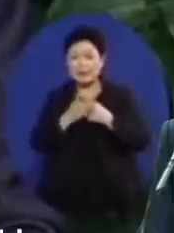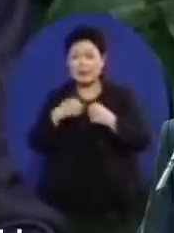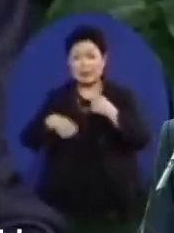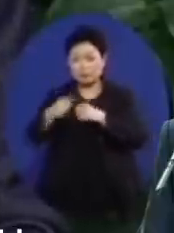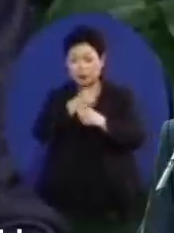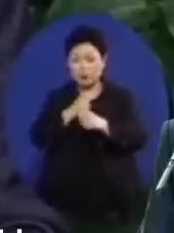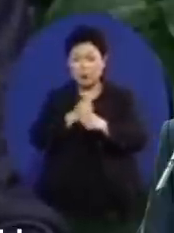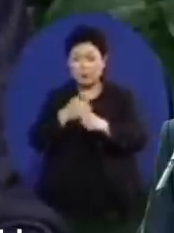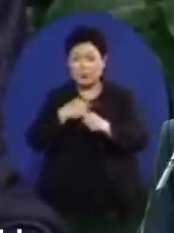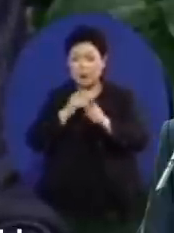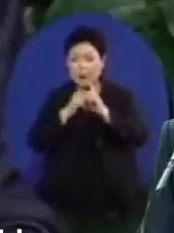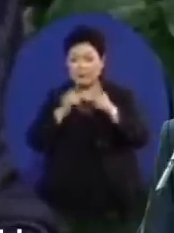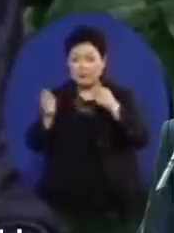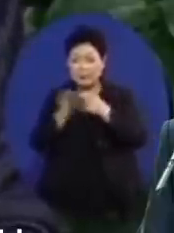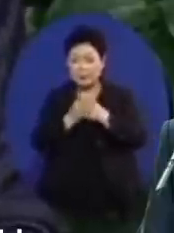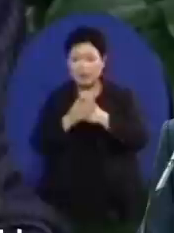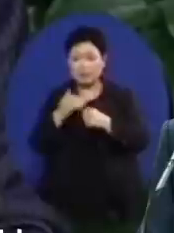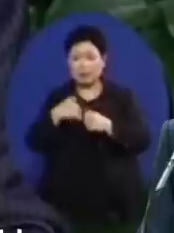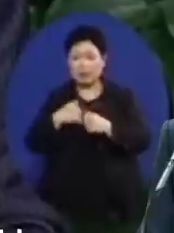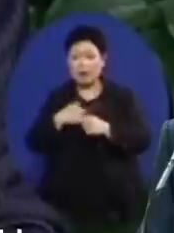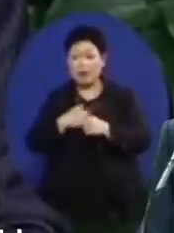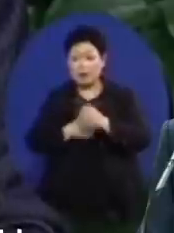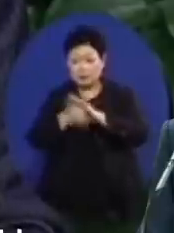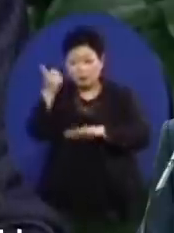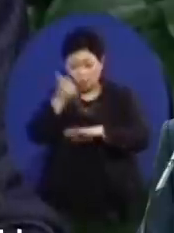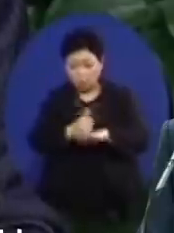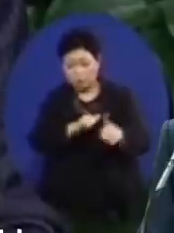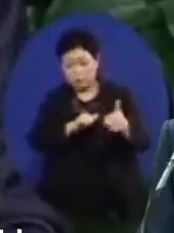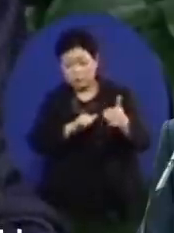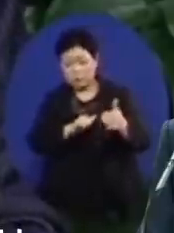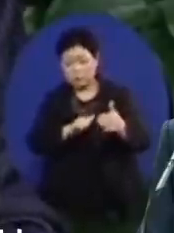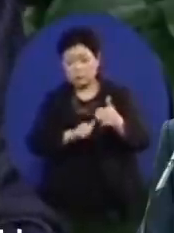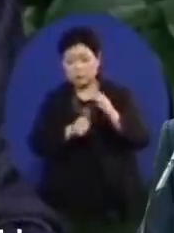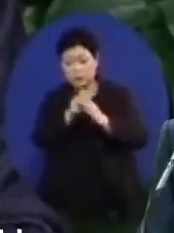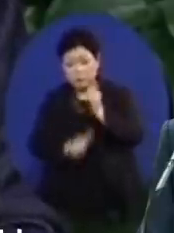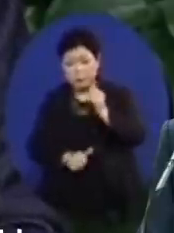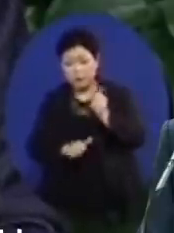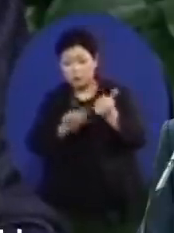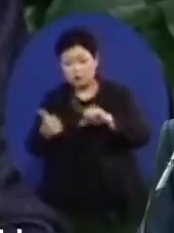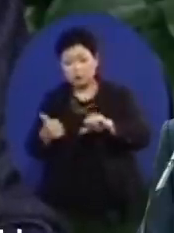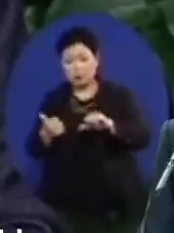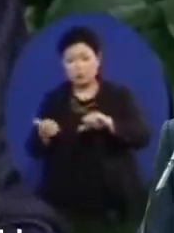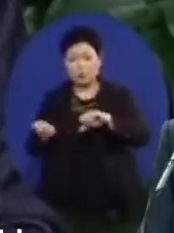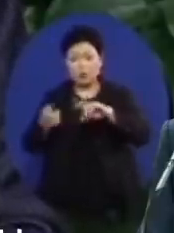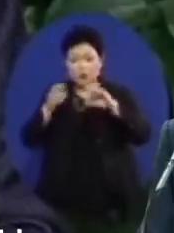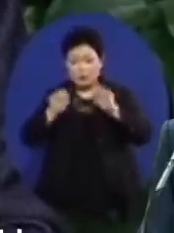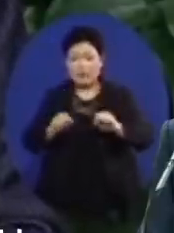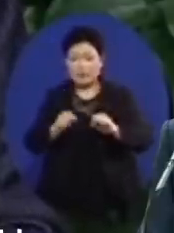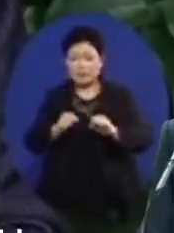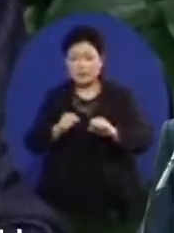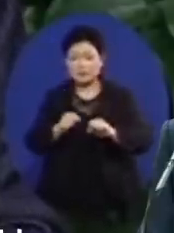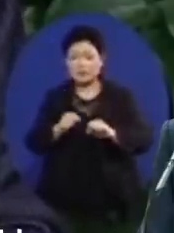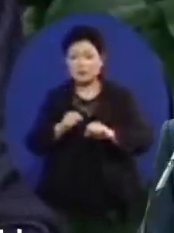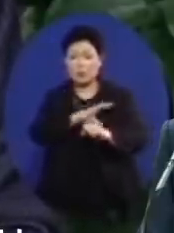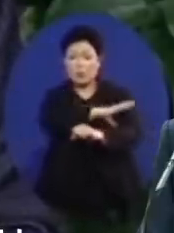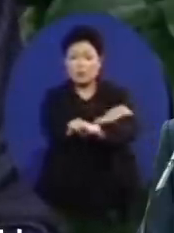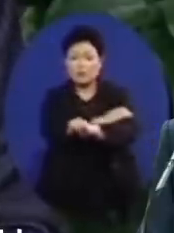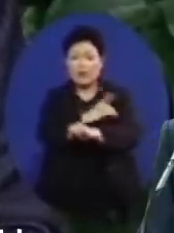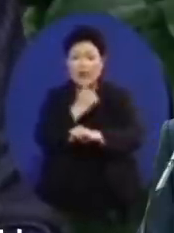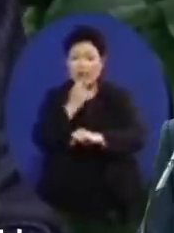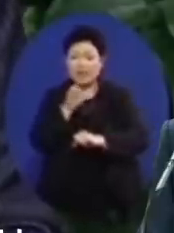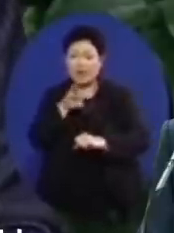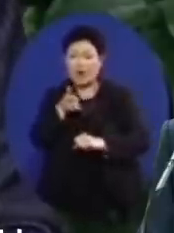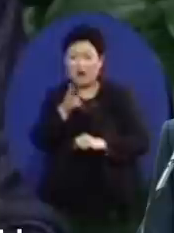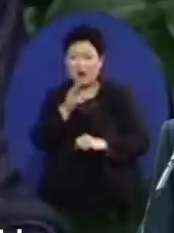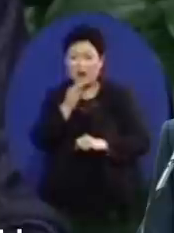내 입의 말로 내가 사로잡힌 바 되었나니라. 죽고 사는 권세가 혀에 있으니 혀를 사용하게 좋아하는 자는 그 열매를 먹으리라.